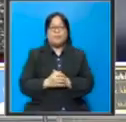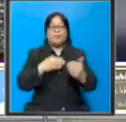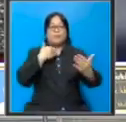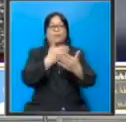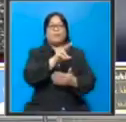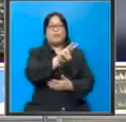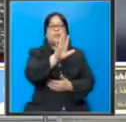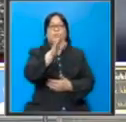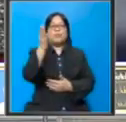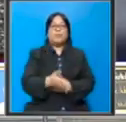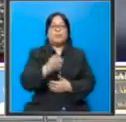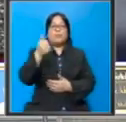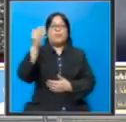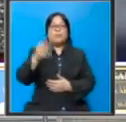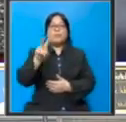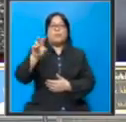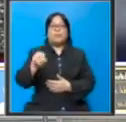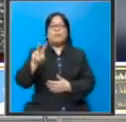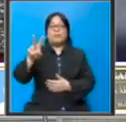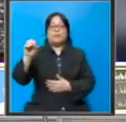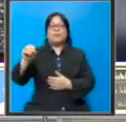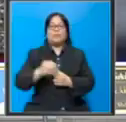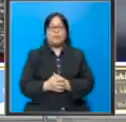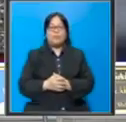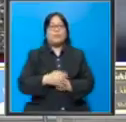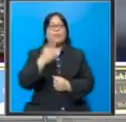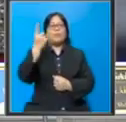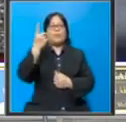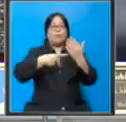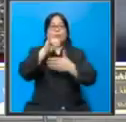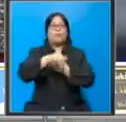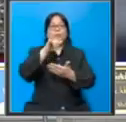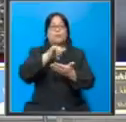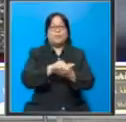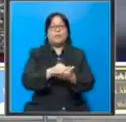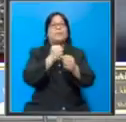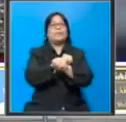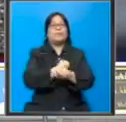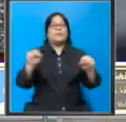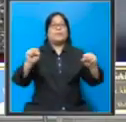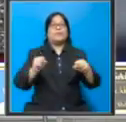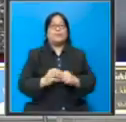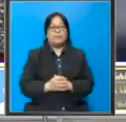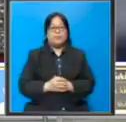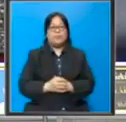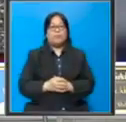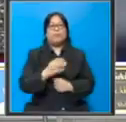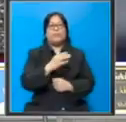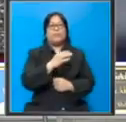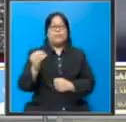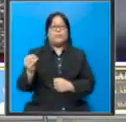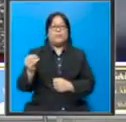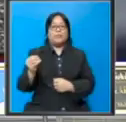25 Oktober 2020, 1 daripada projek tersebut telah siap sepenuhnya,